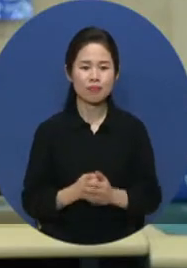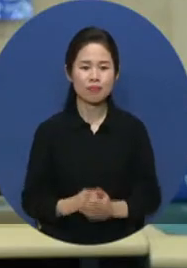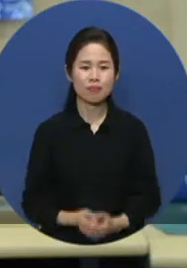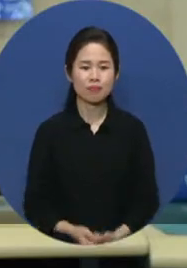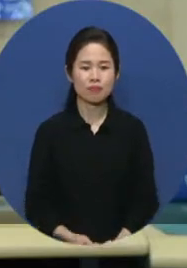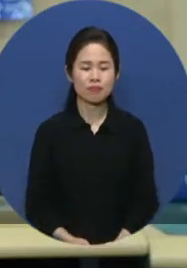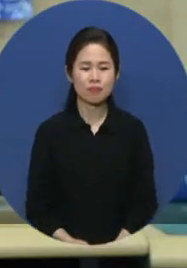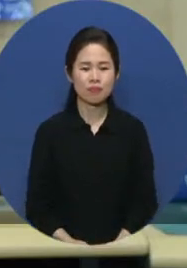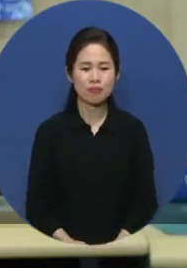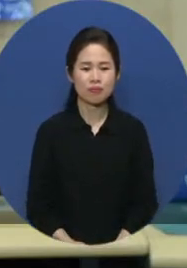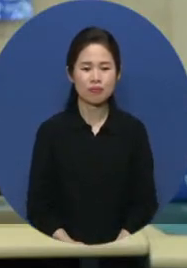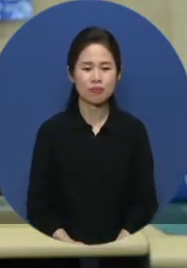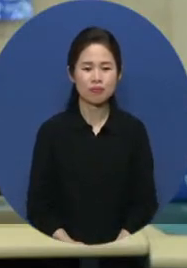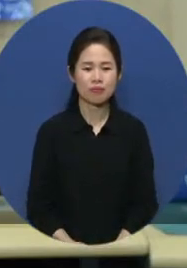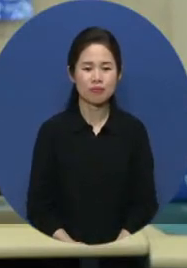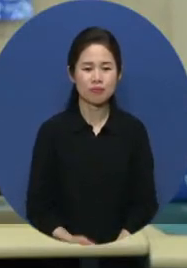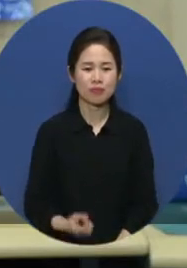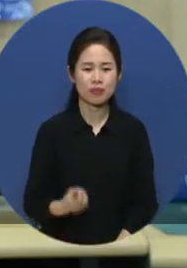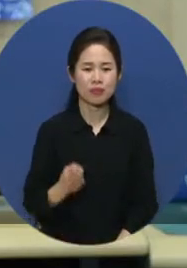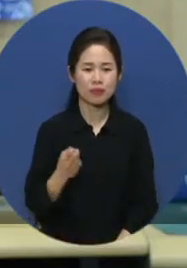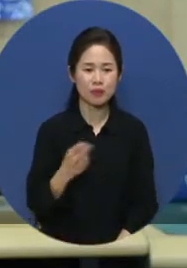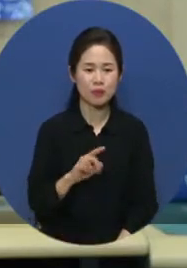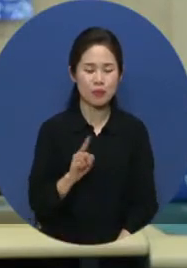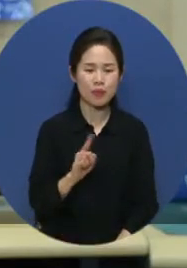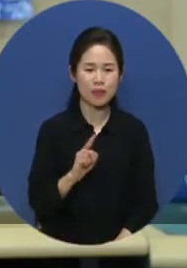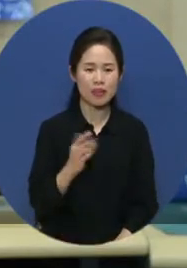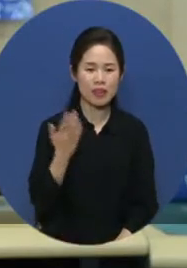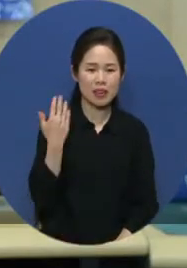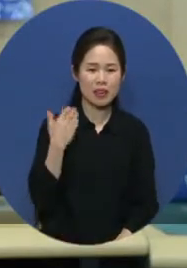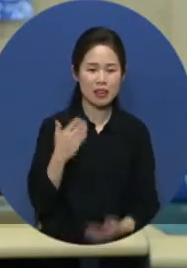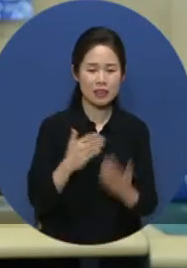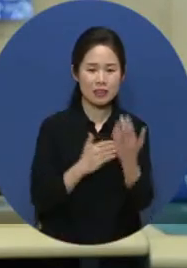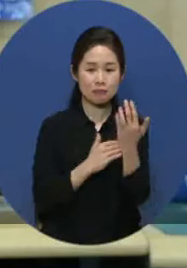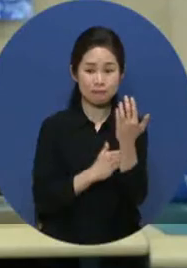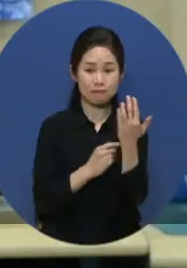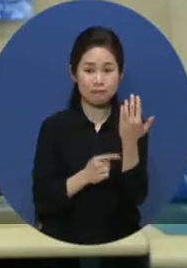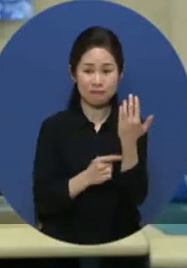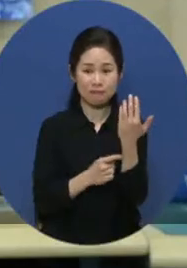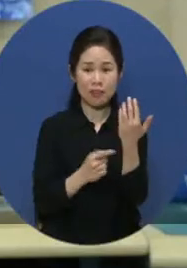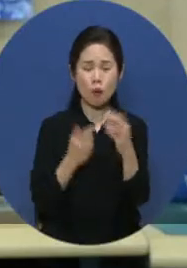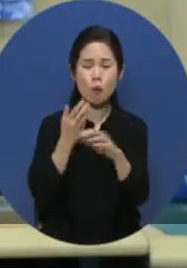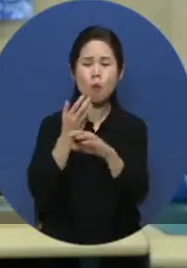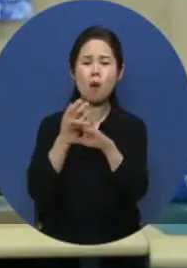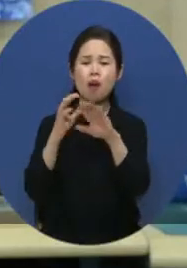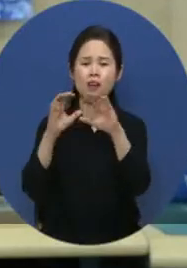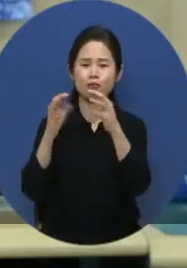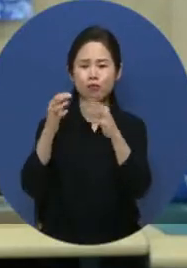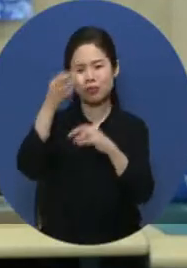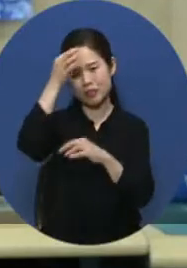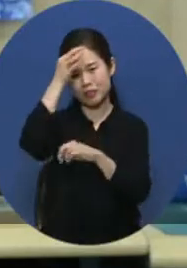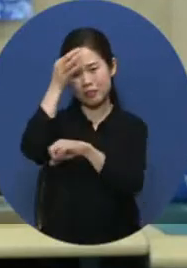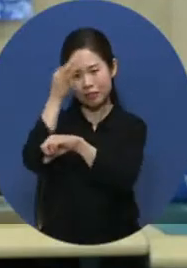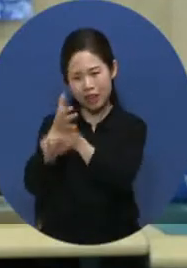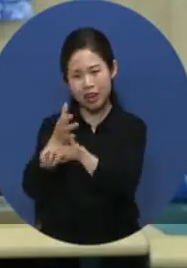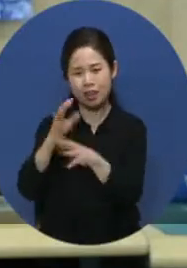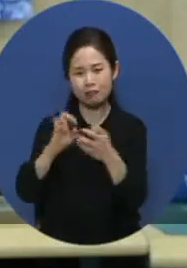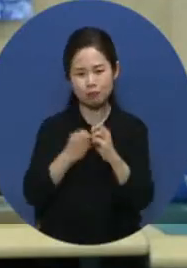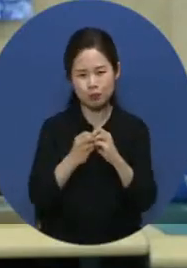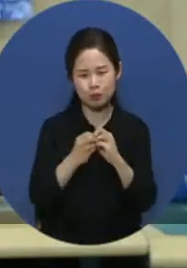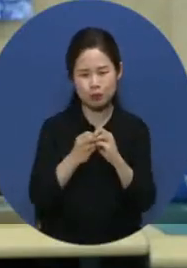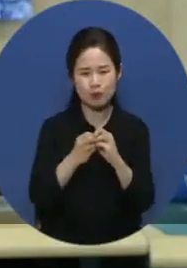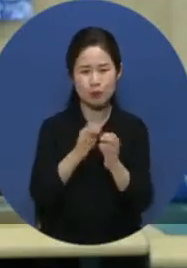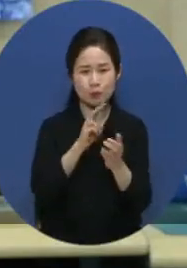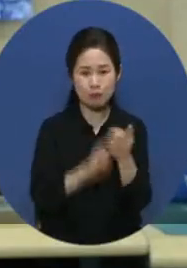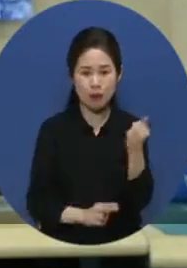보통 일반적으로 국내에 있는 의지 보조기, 의수 제작사는 보통 외국에 있는 기술을 사다가 조립하고 맞춤 제작하고 끝내는 식으로